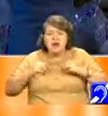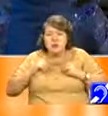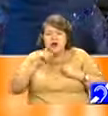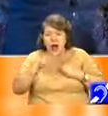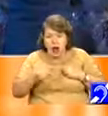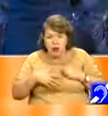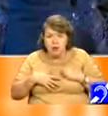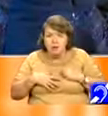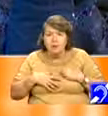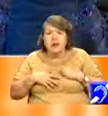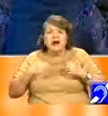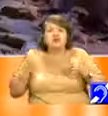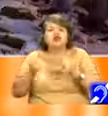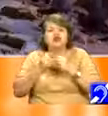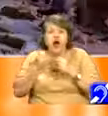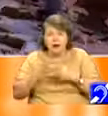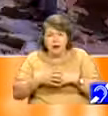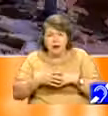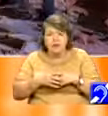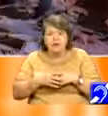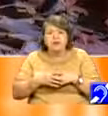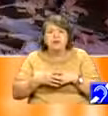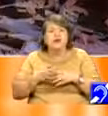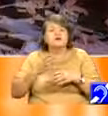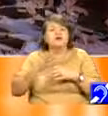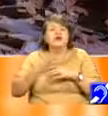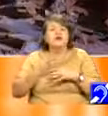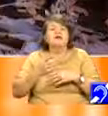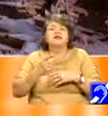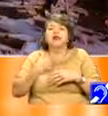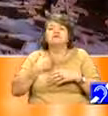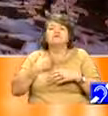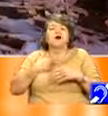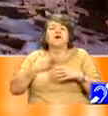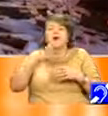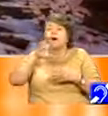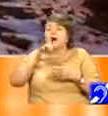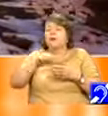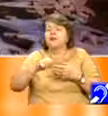adică încearcă să aibă acces nelimitat la resurse